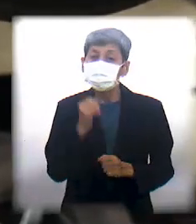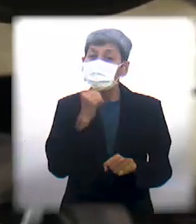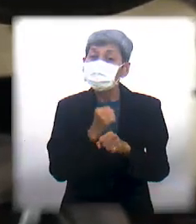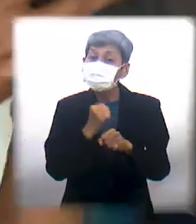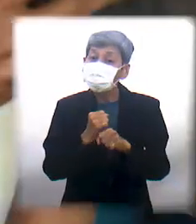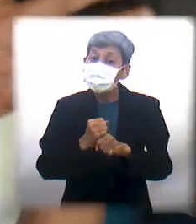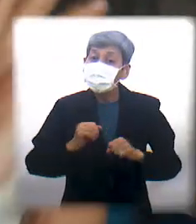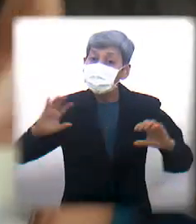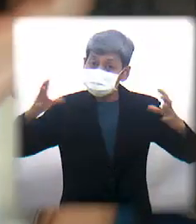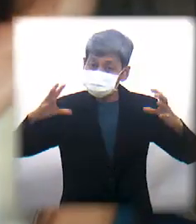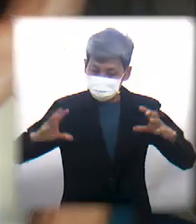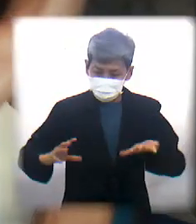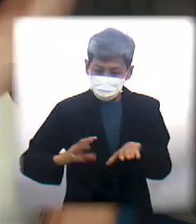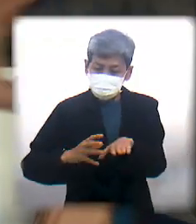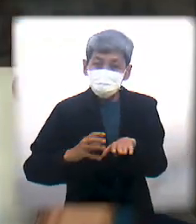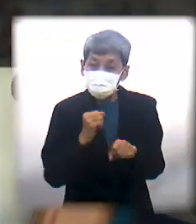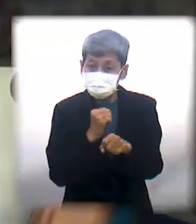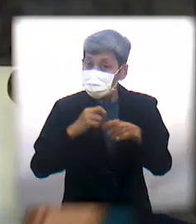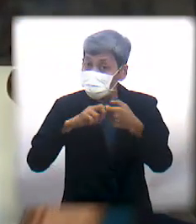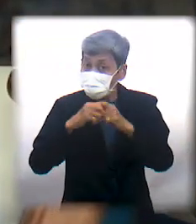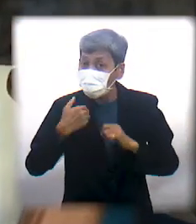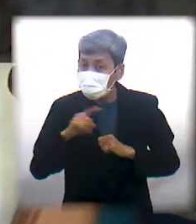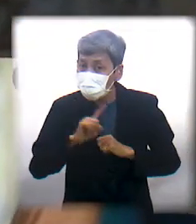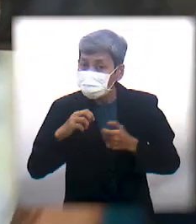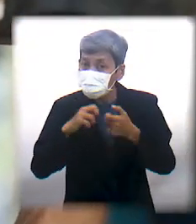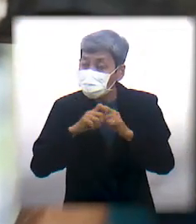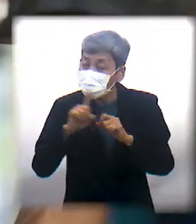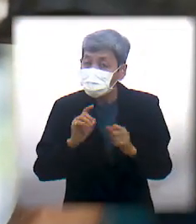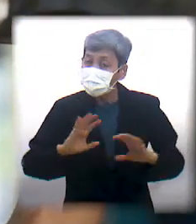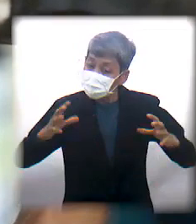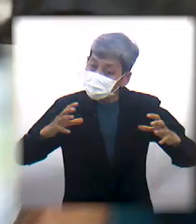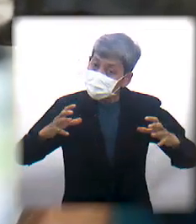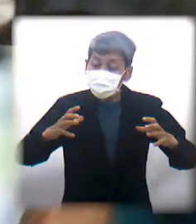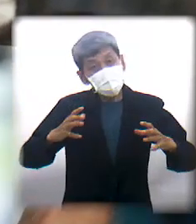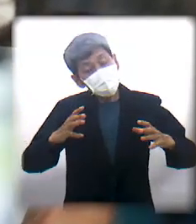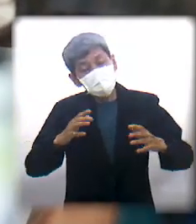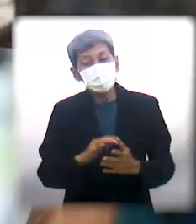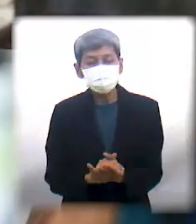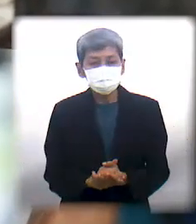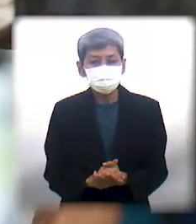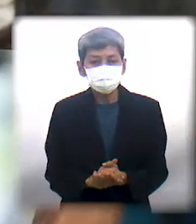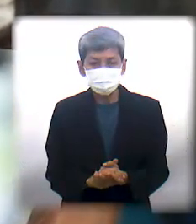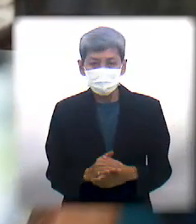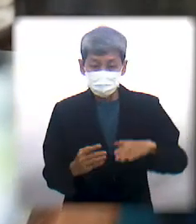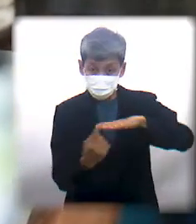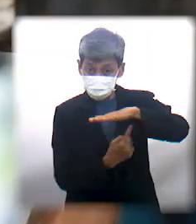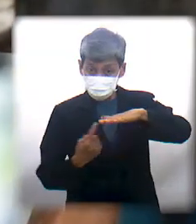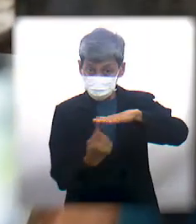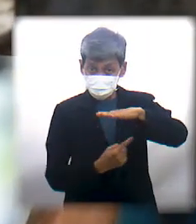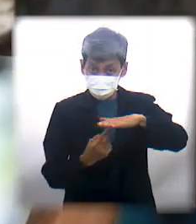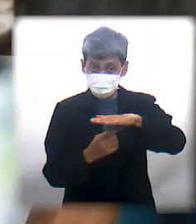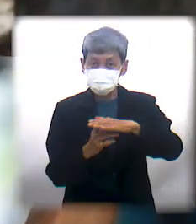างเหรอคะ ใช่ครับยางกันกระแทก รถคันนี้มีปัญหาอะไรมานะคะมีเรื่องล้อสีซุ้ม ใช่ครับแล้วตัวกระแทก